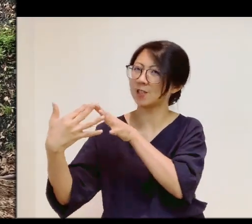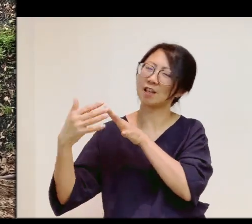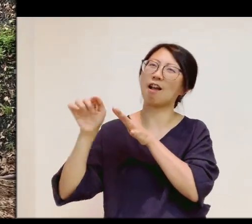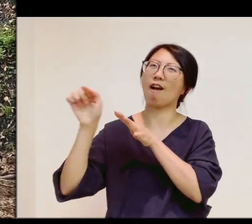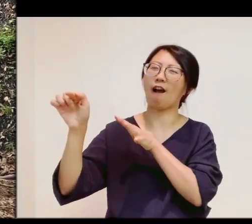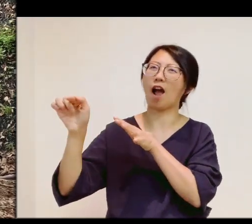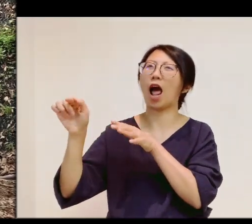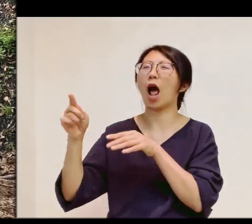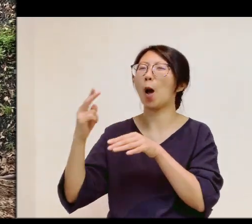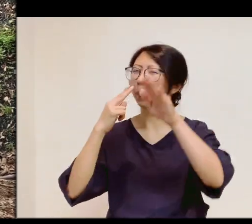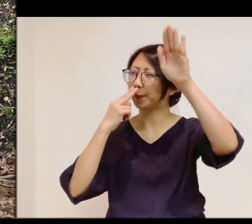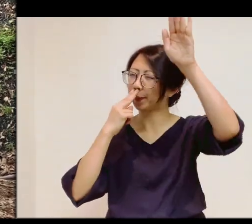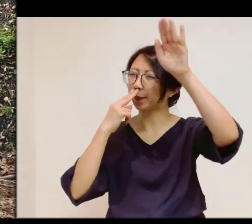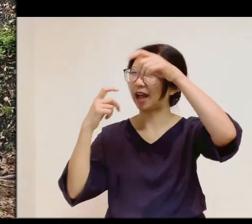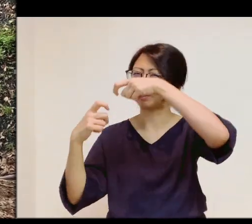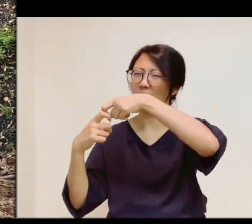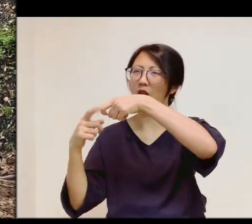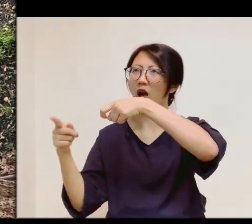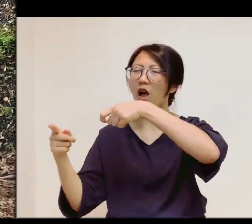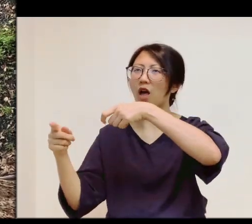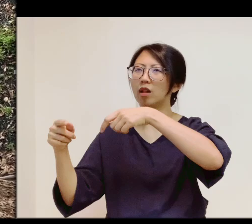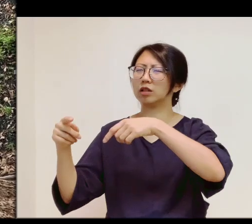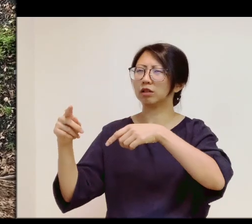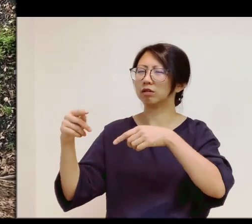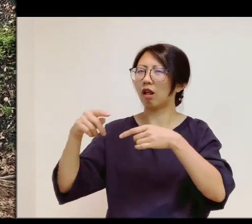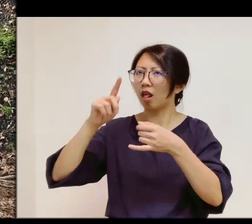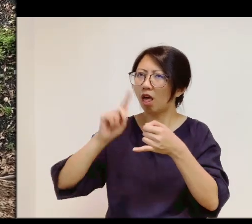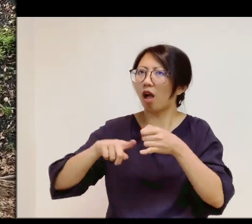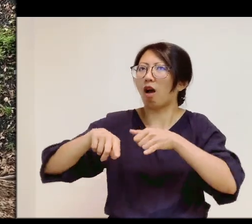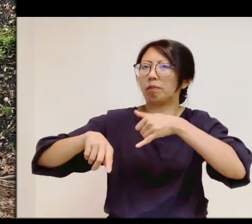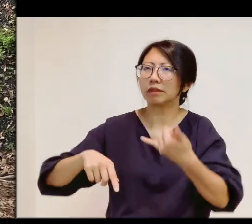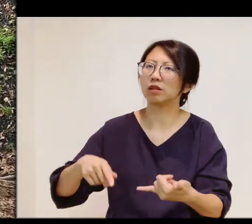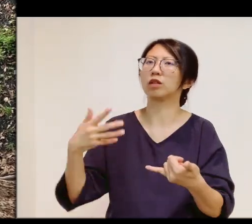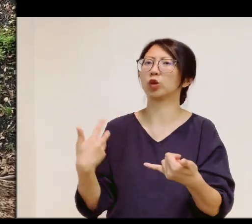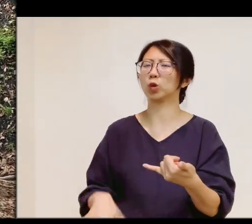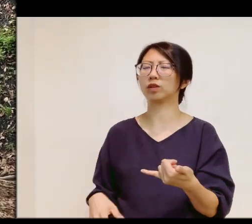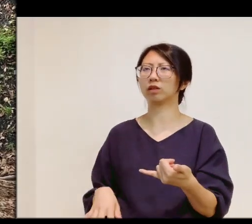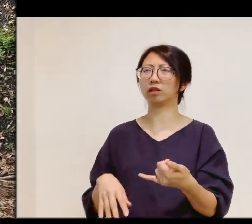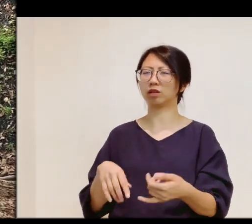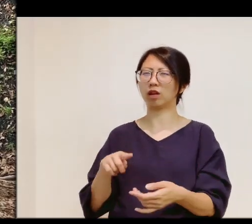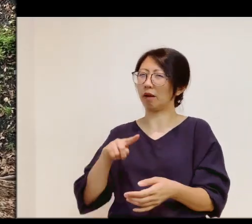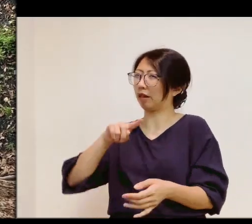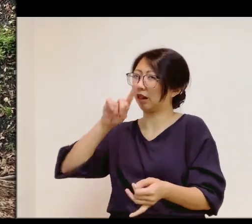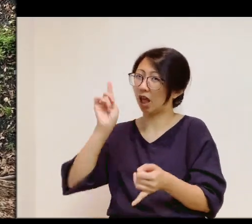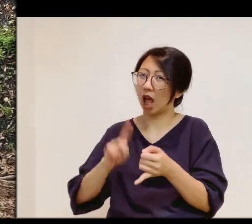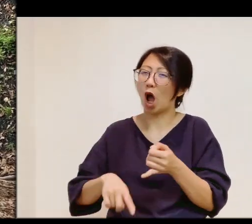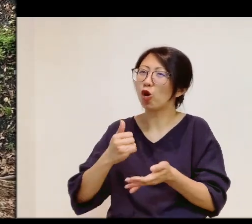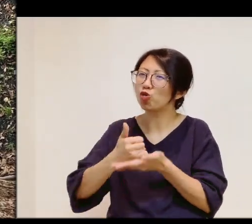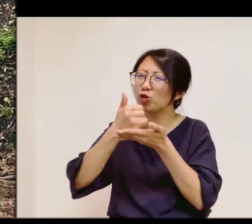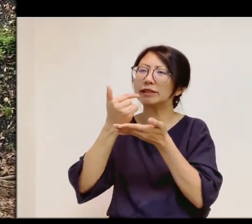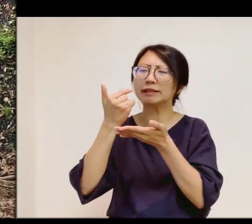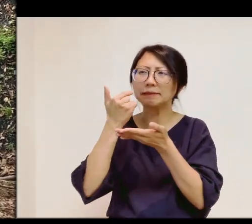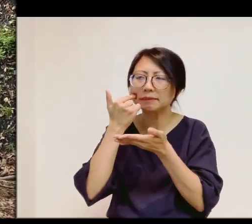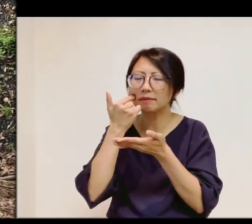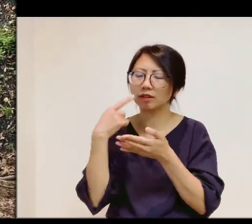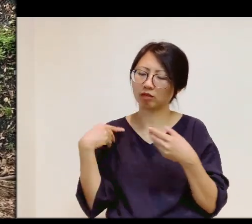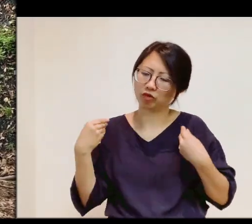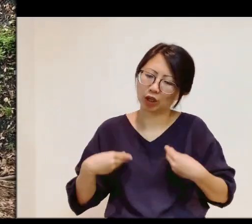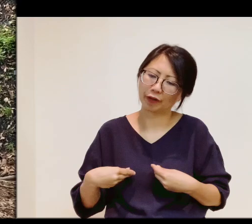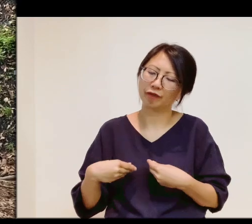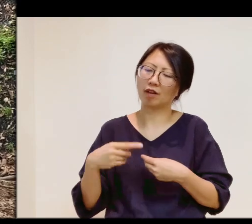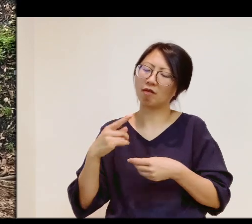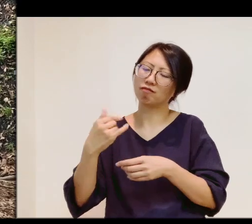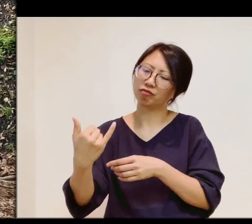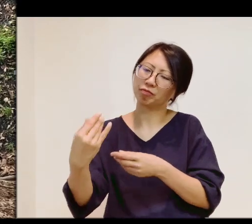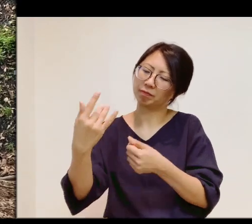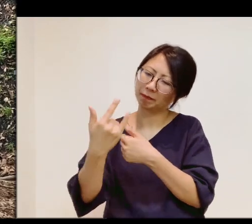我不可以奪走他最後的尊嚴，結果是沒有除這件衣服。所以你看這個作者呢，即使在他最危難的時候，他仍